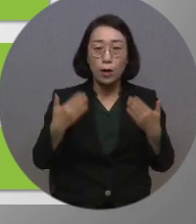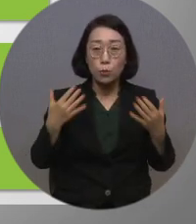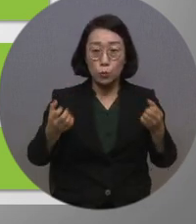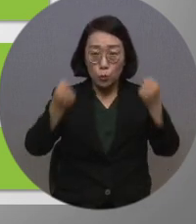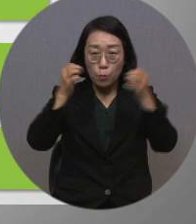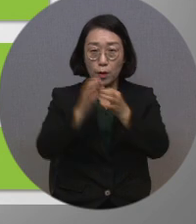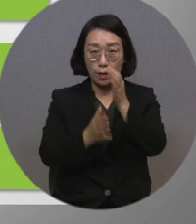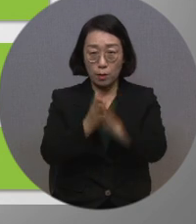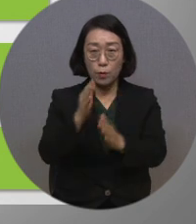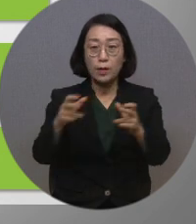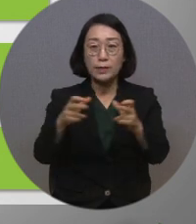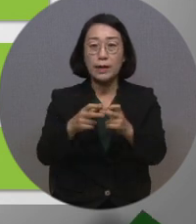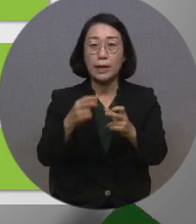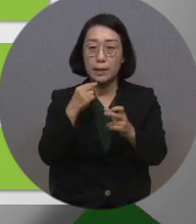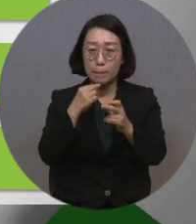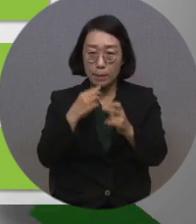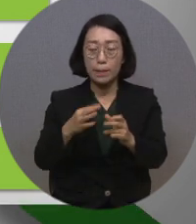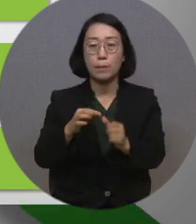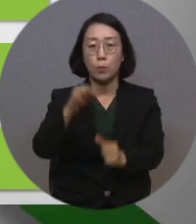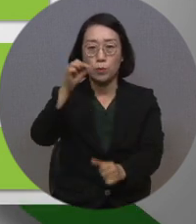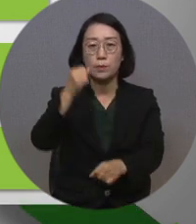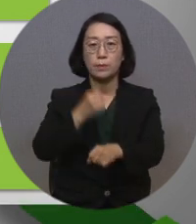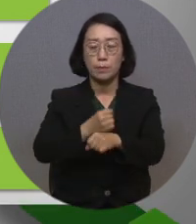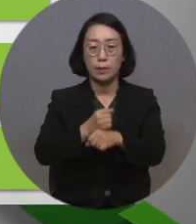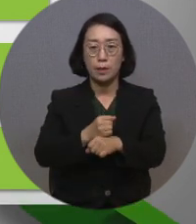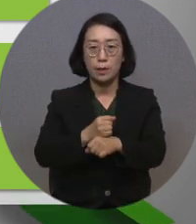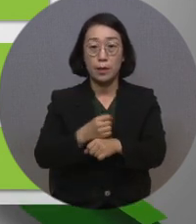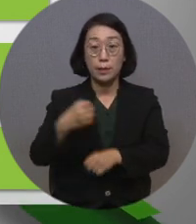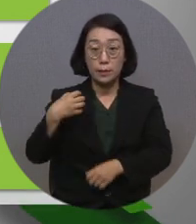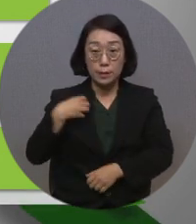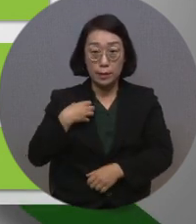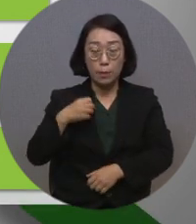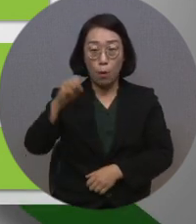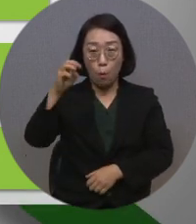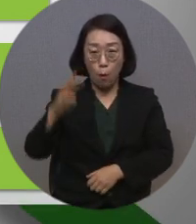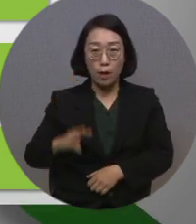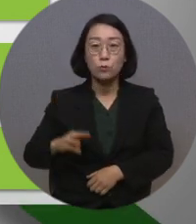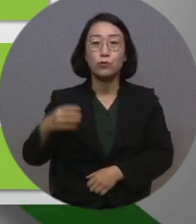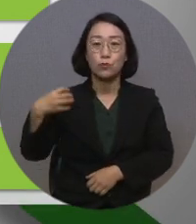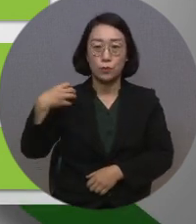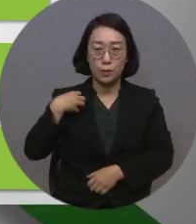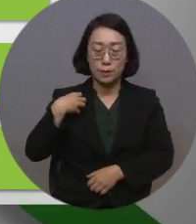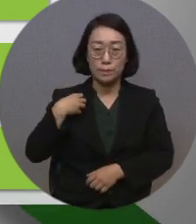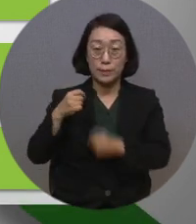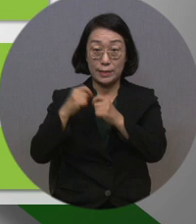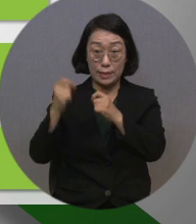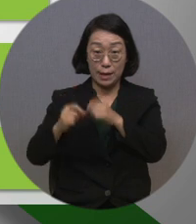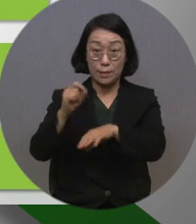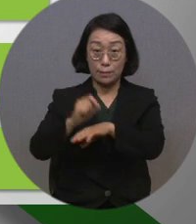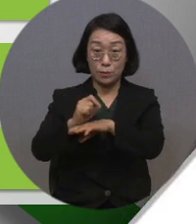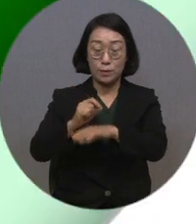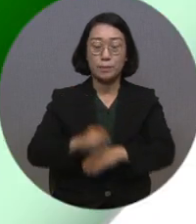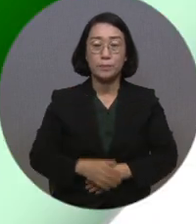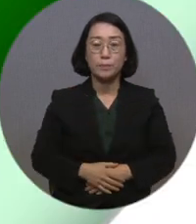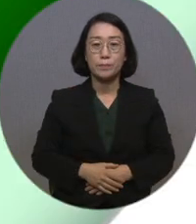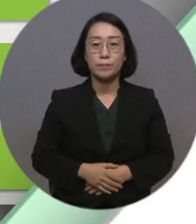무관하며 장애인만 채용합니다. 담당 지사는 광주지사입니다.